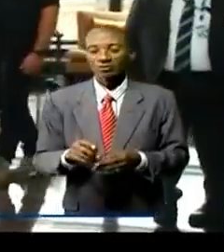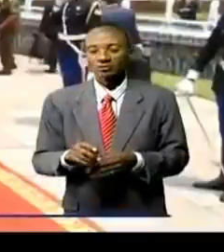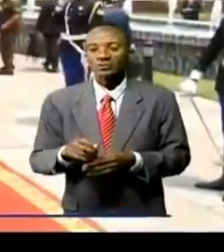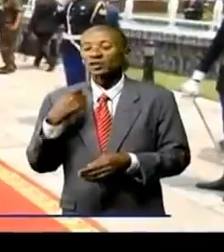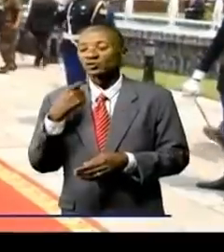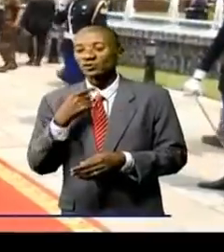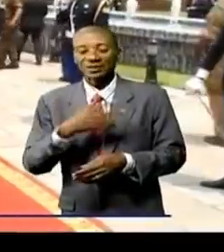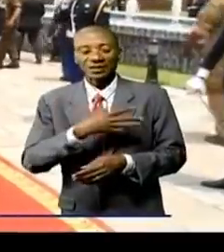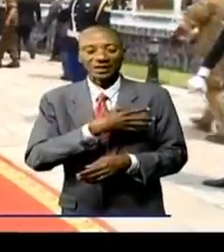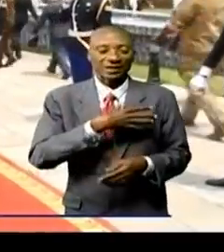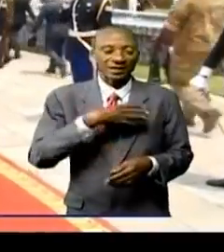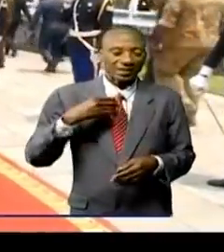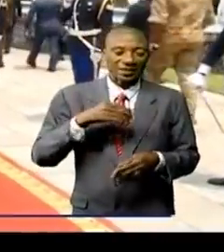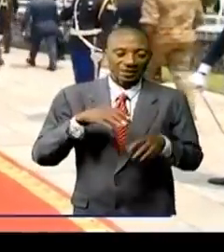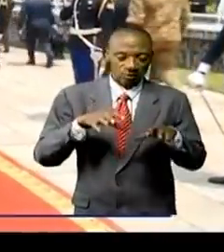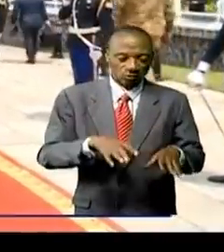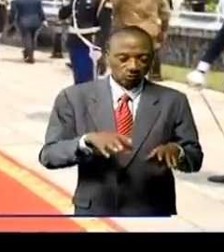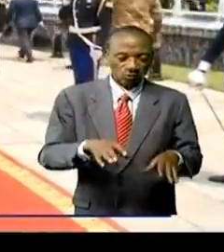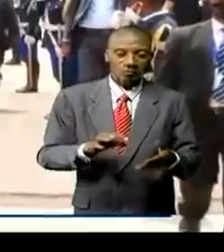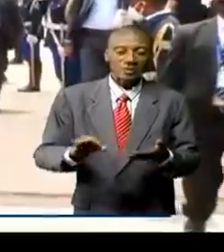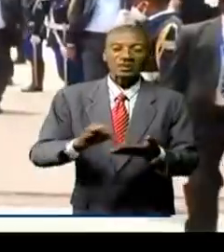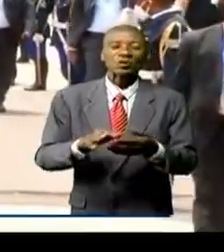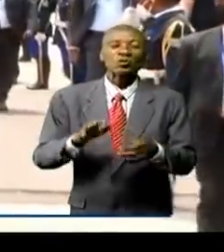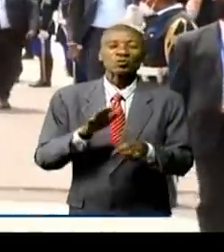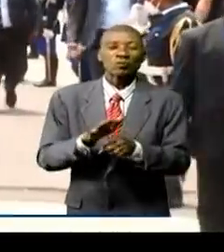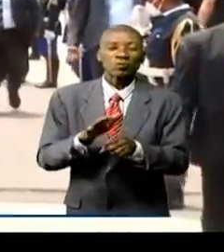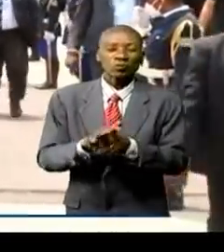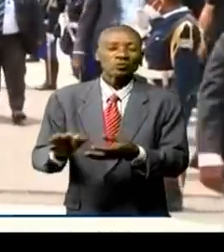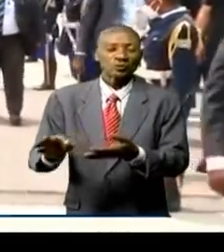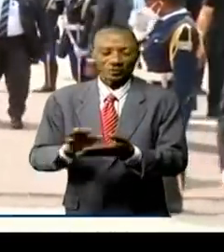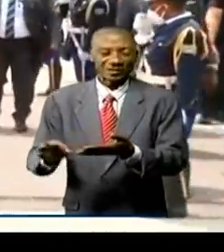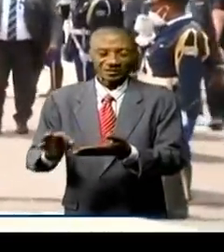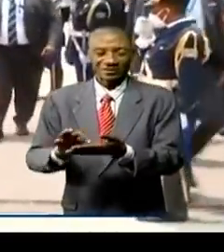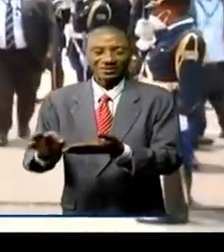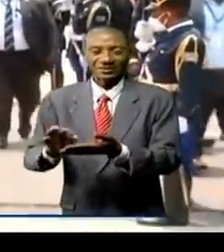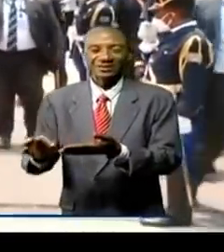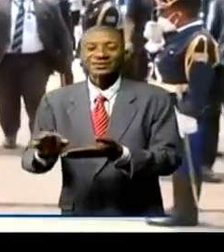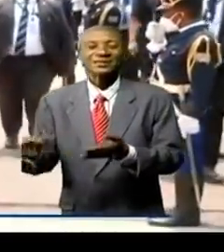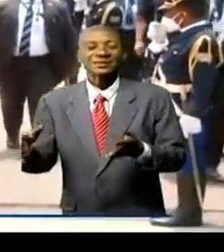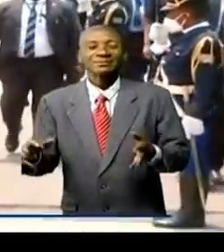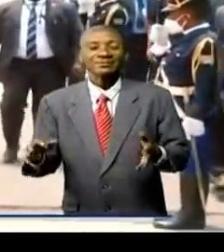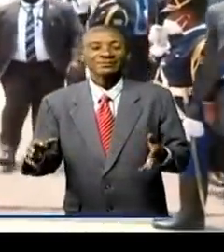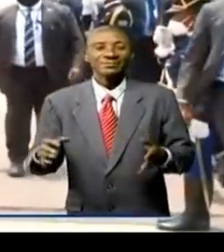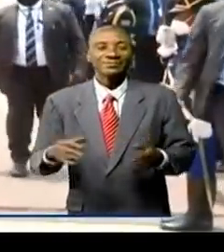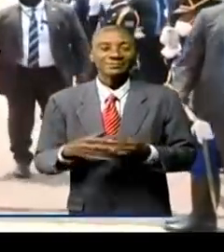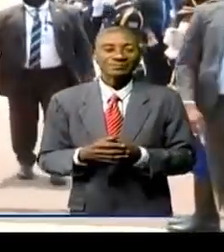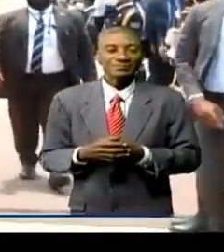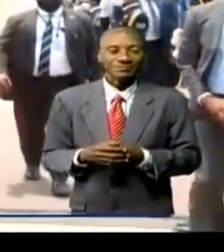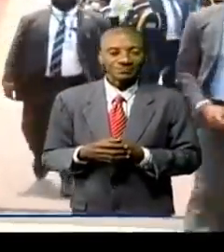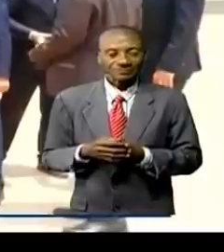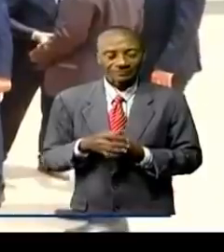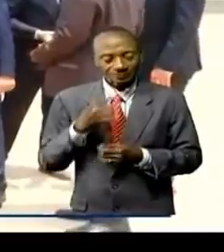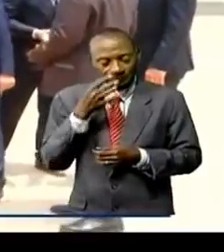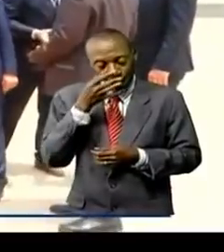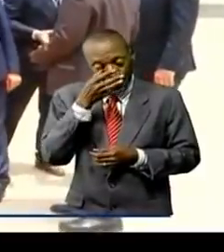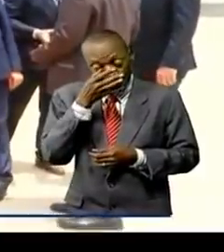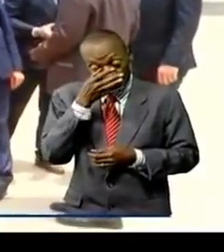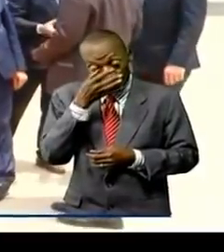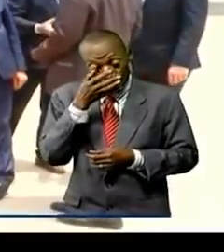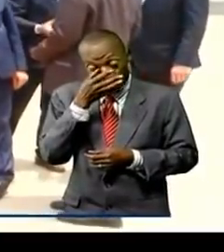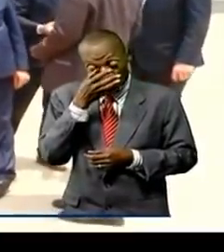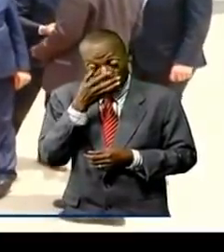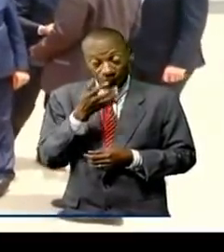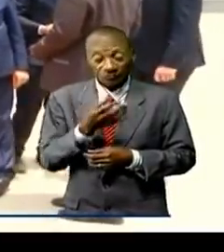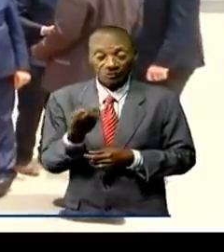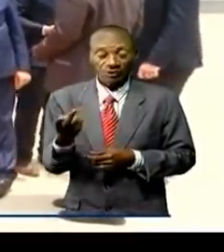Turquie, dimanche 20 février, s'ajoute à ceux de septembre 2021 à Ankara. En effet, les deux pays